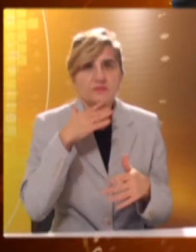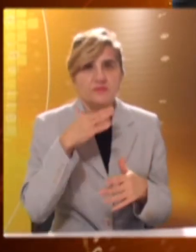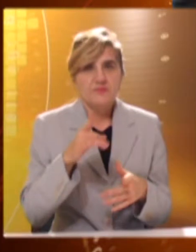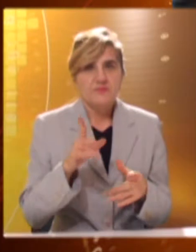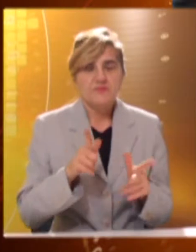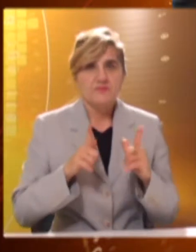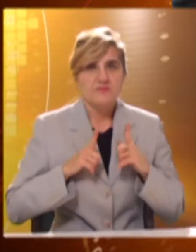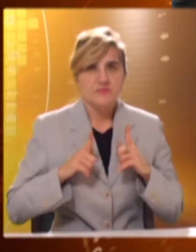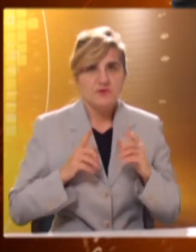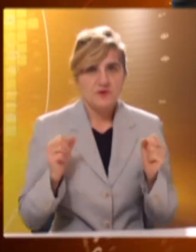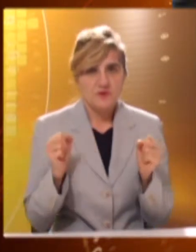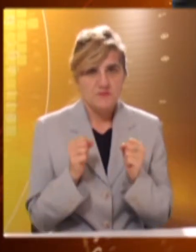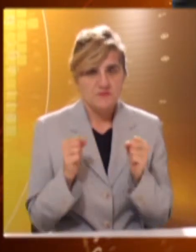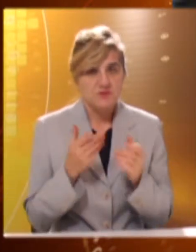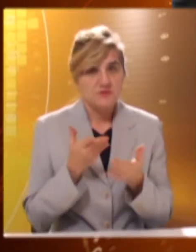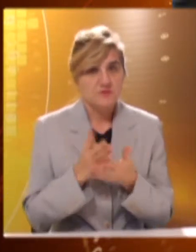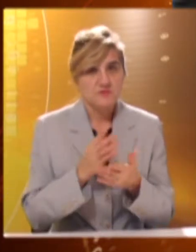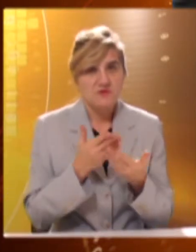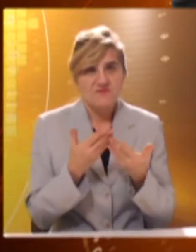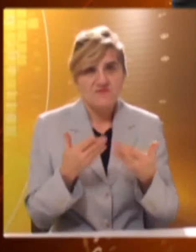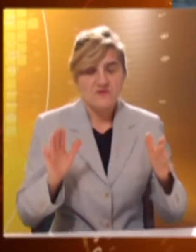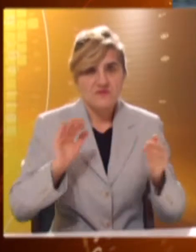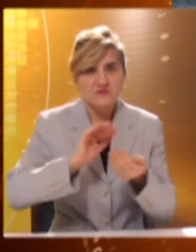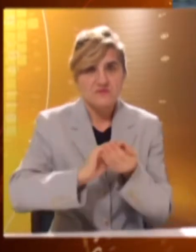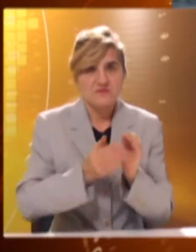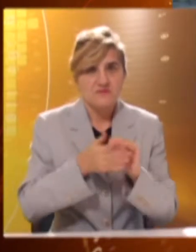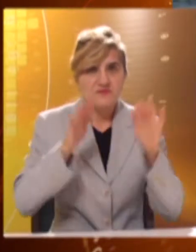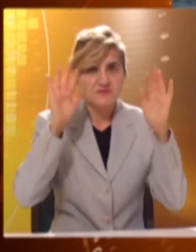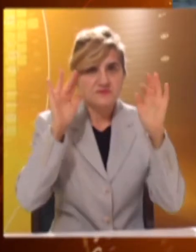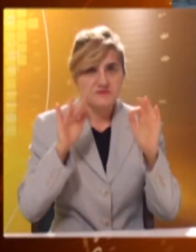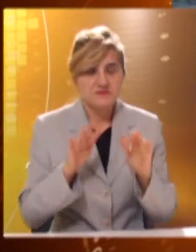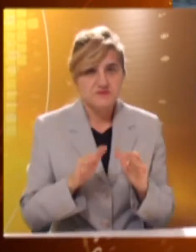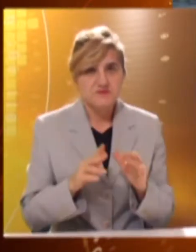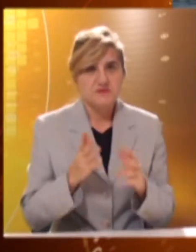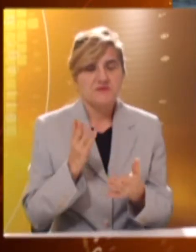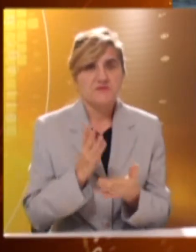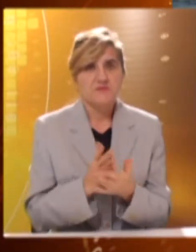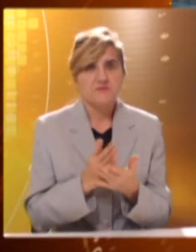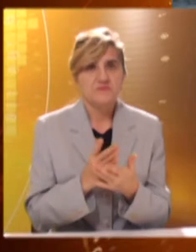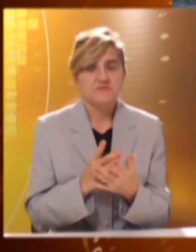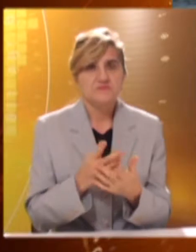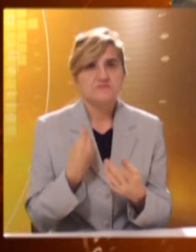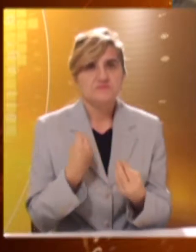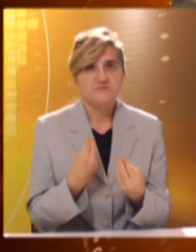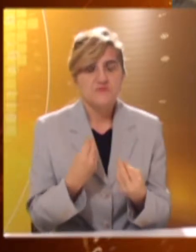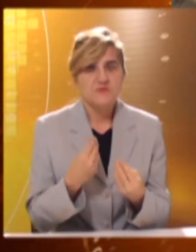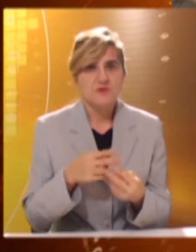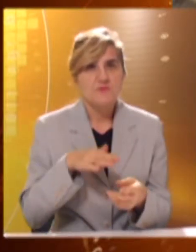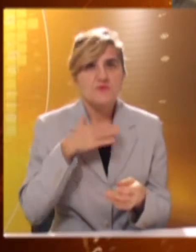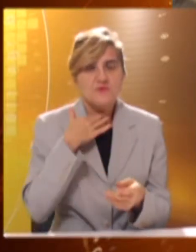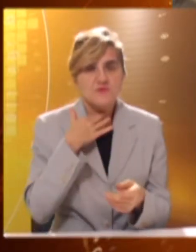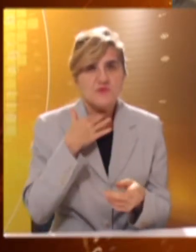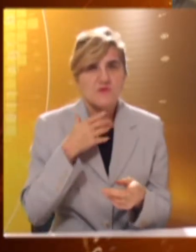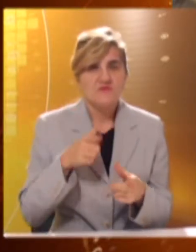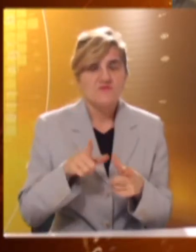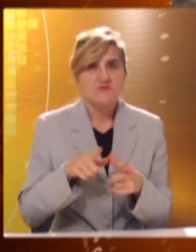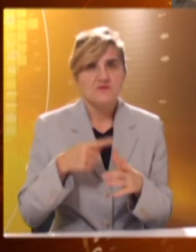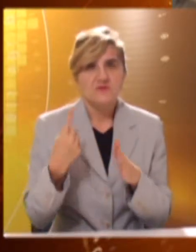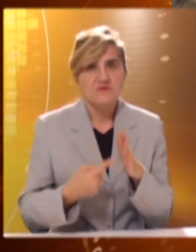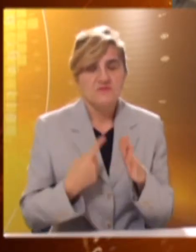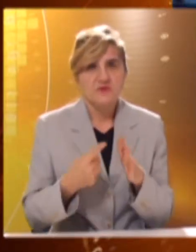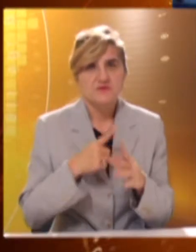napominju da su spremni za zimu i da će u slučaju većih snežnih nanosa biti u mogućnosti da pravovremeno reaguju. Ovo preduzeće raspolaže sa dovoljnom količinom